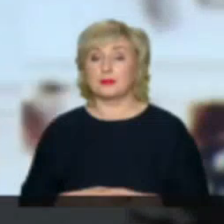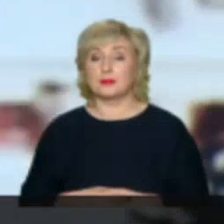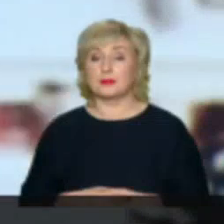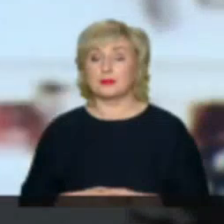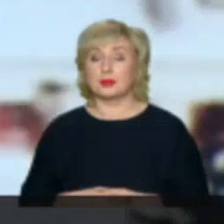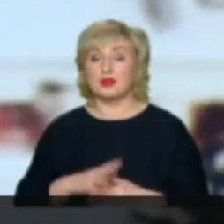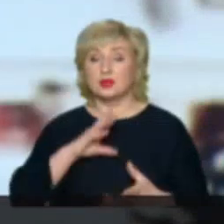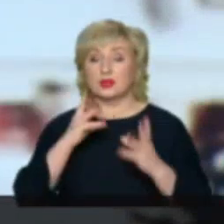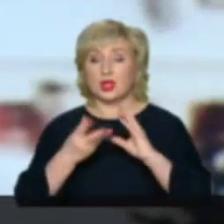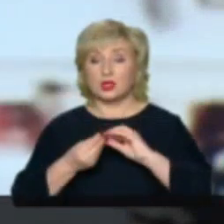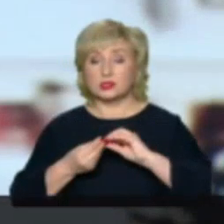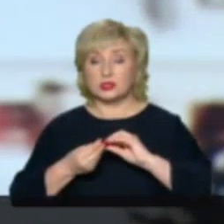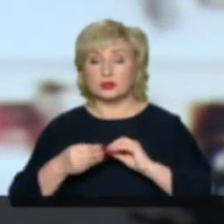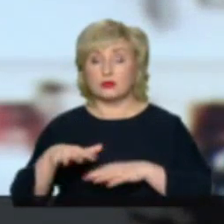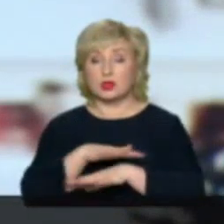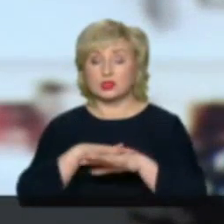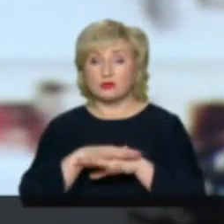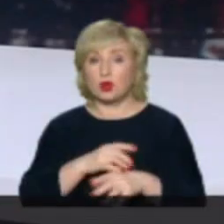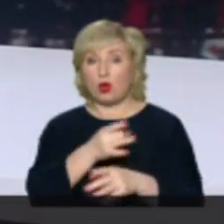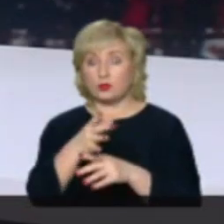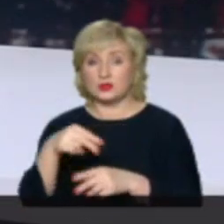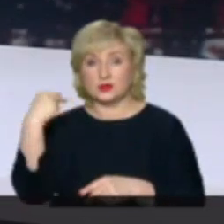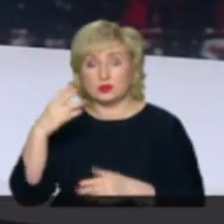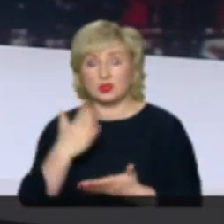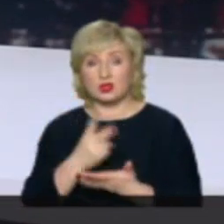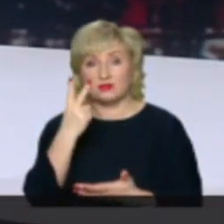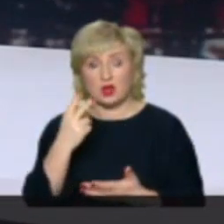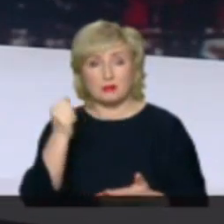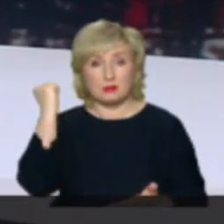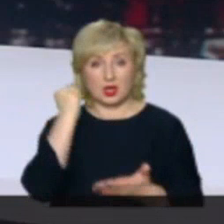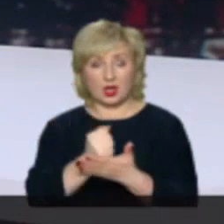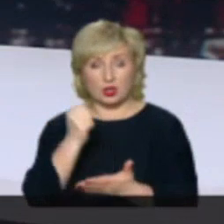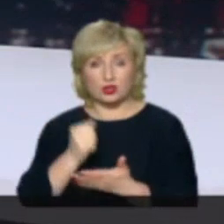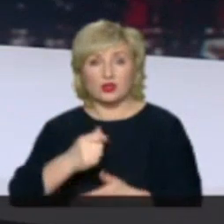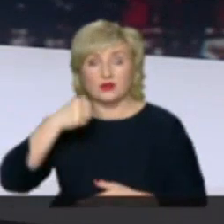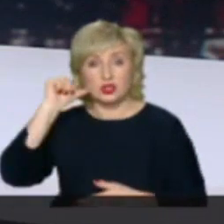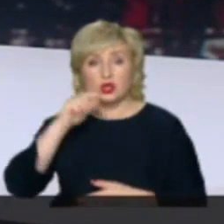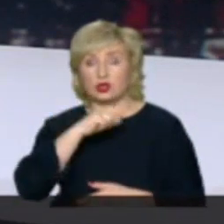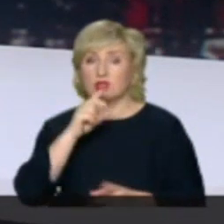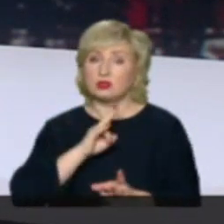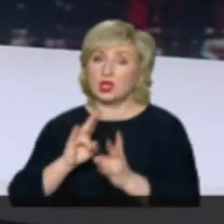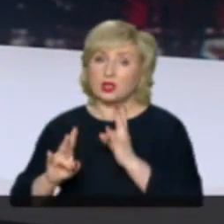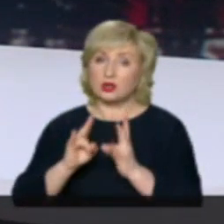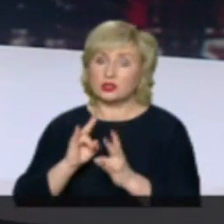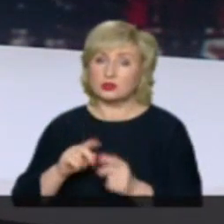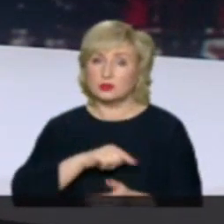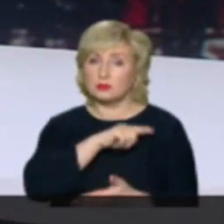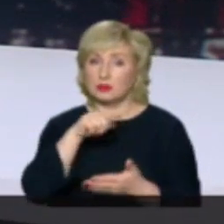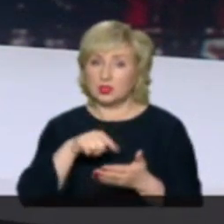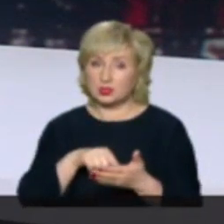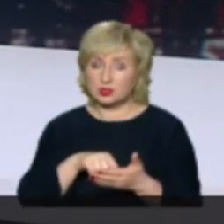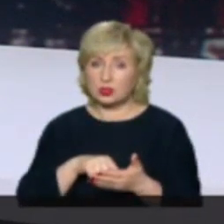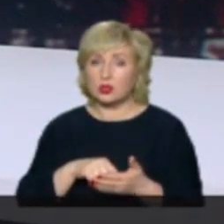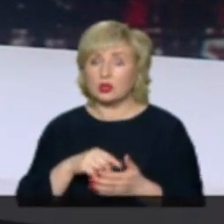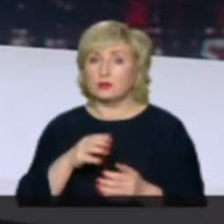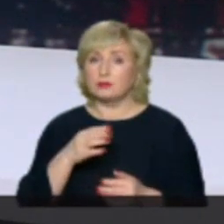А внаслідок масованого обстрілу у Запоріжжі є, на жаль, два прильоти. Від учора росіяни тероризують місто і